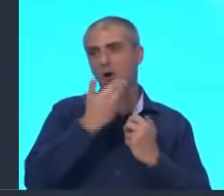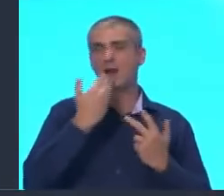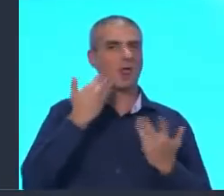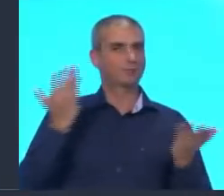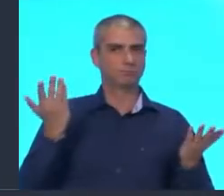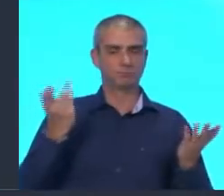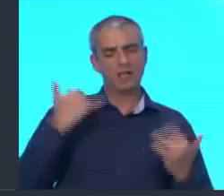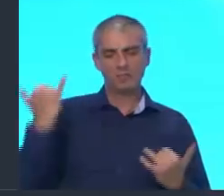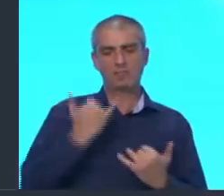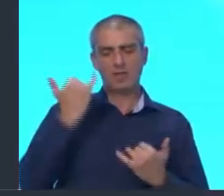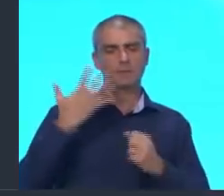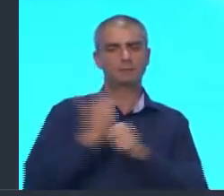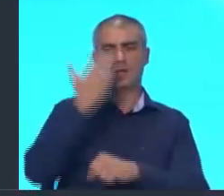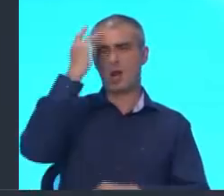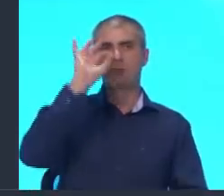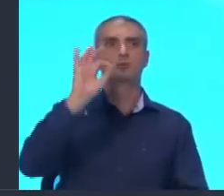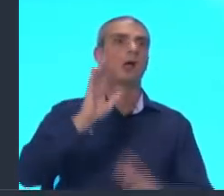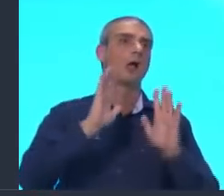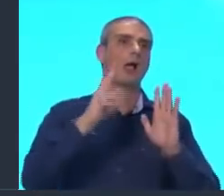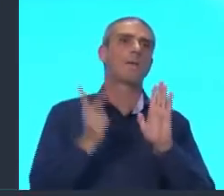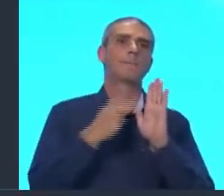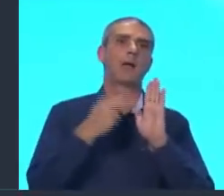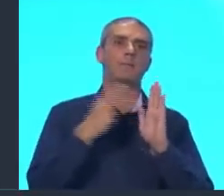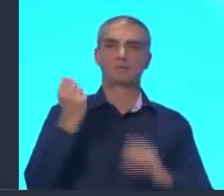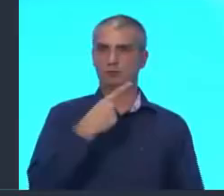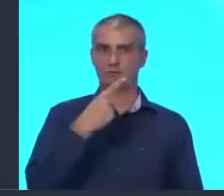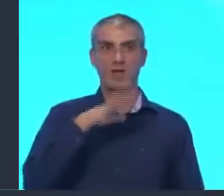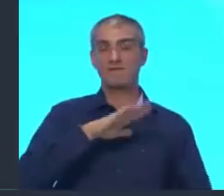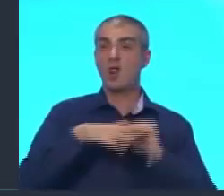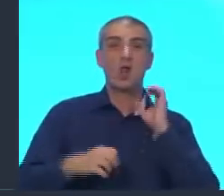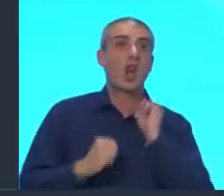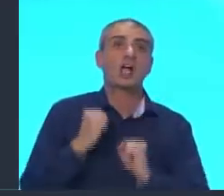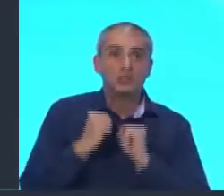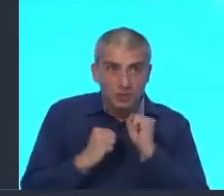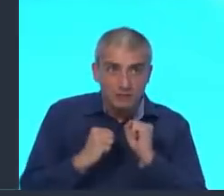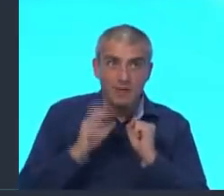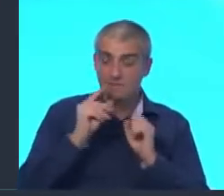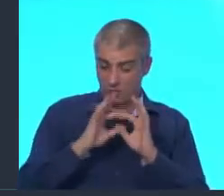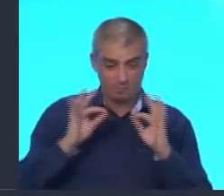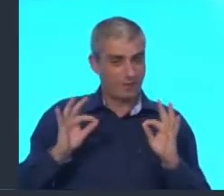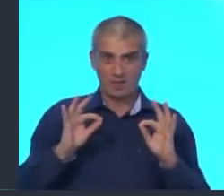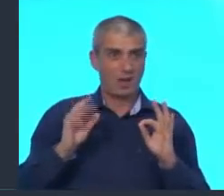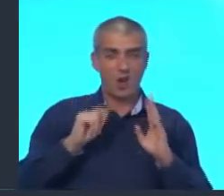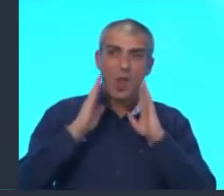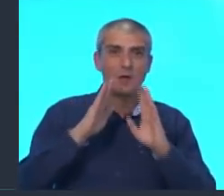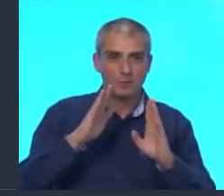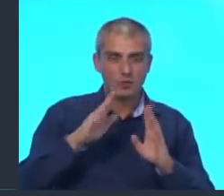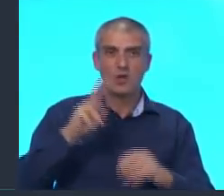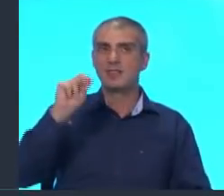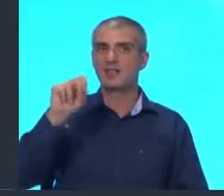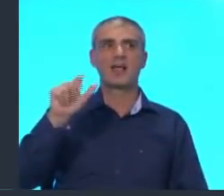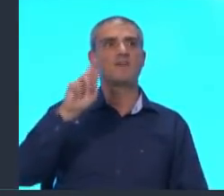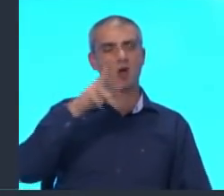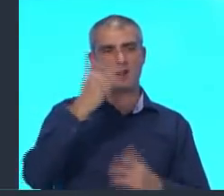בעקבות החלום שלך. וככה זה פעמיים בשבוע, למרות כל הקשיים, אף שבהתחלה לא האמינו, ניתאי ואוראל ממשיכים